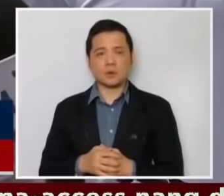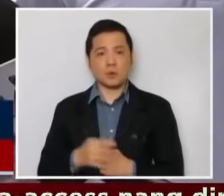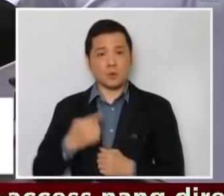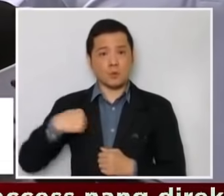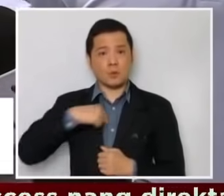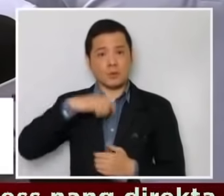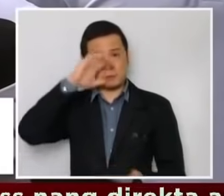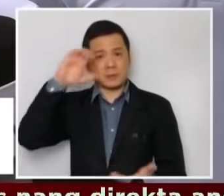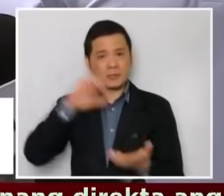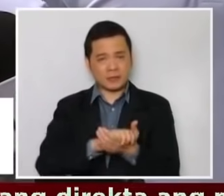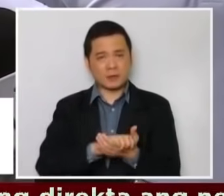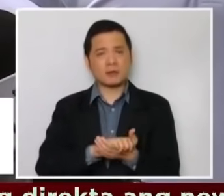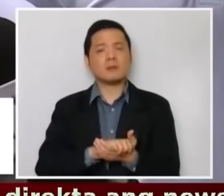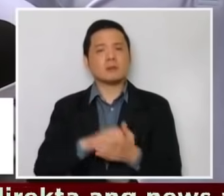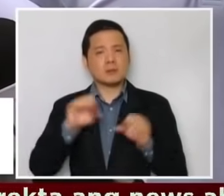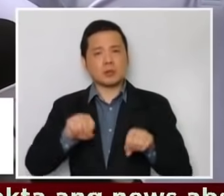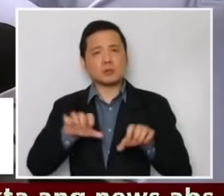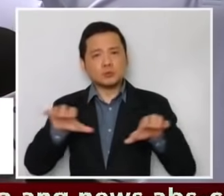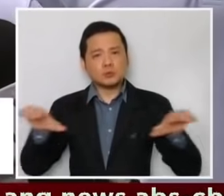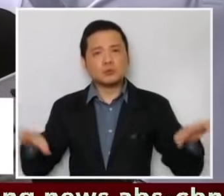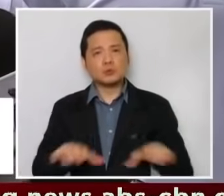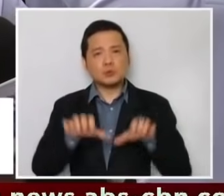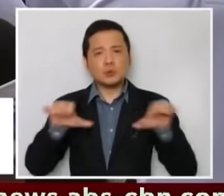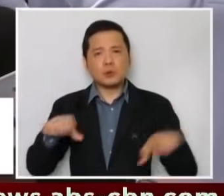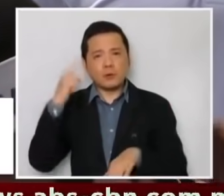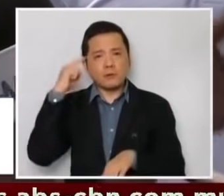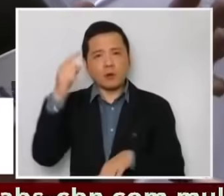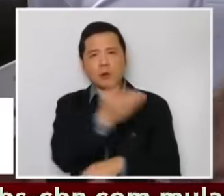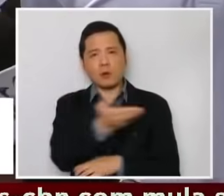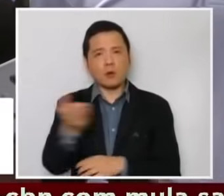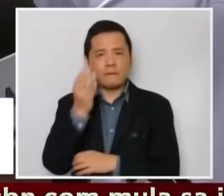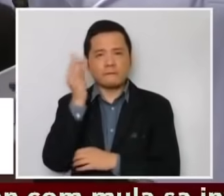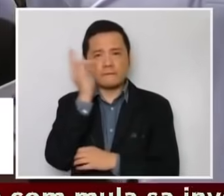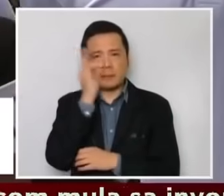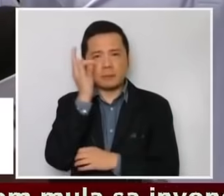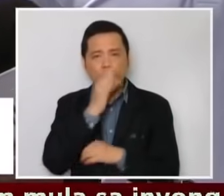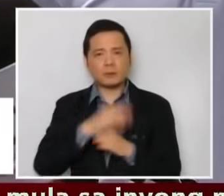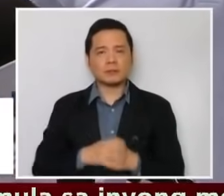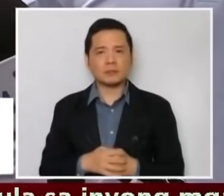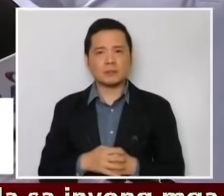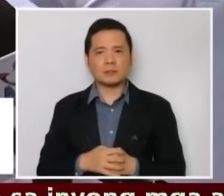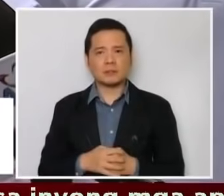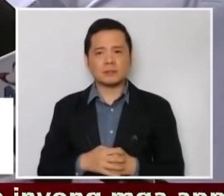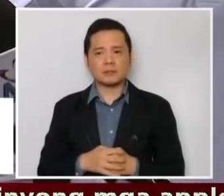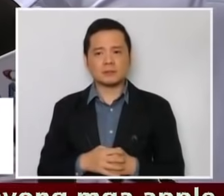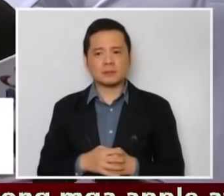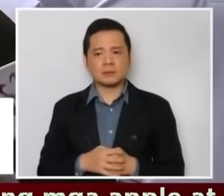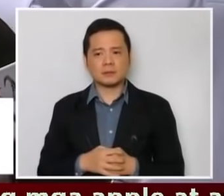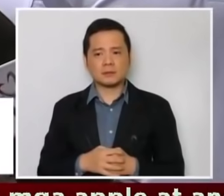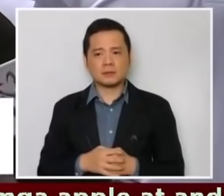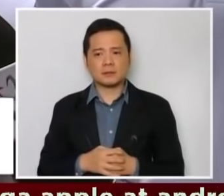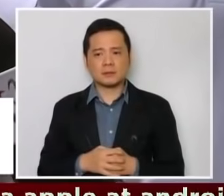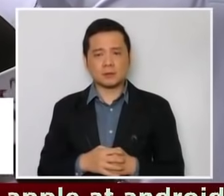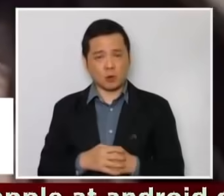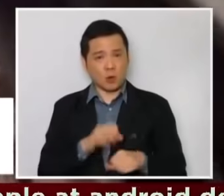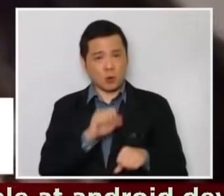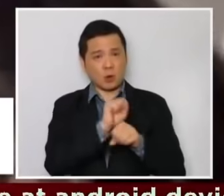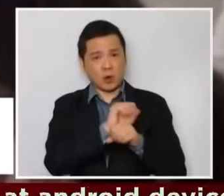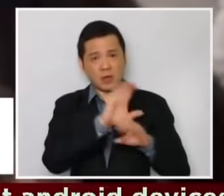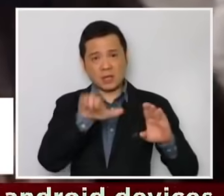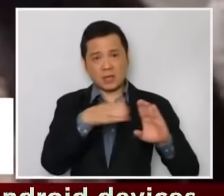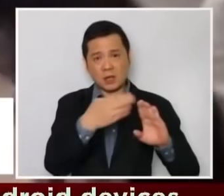po kami po ang bumababa sa taong bayan. Hindi ho ang mga tiga-Pasig ang pumapanig po ng City Hall para ho humingi po ng